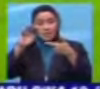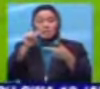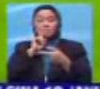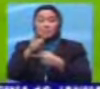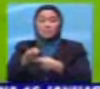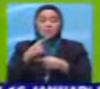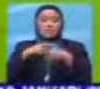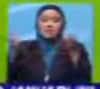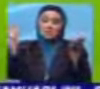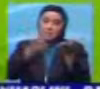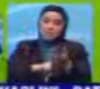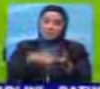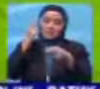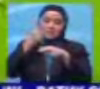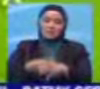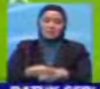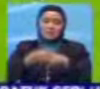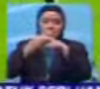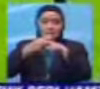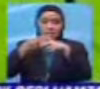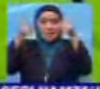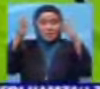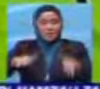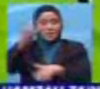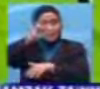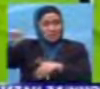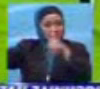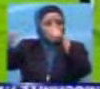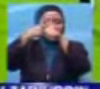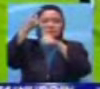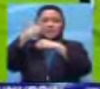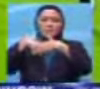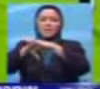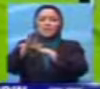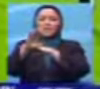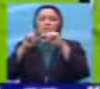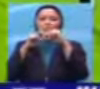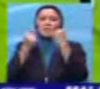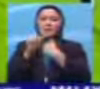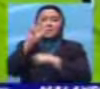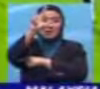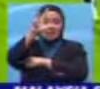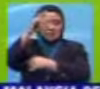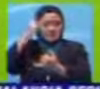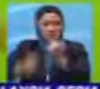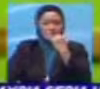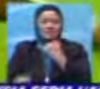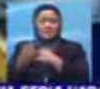berjaya dicalonkan dalam kelompok tiga calon terakhir bagi anugerah jaringan terbaik itu.